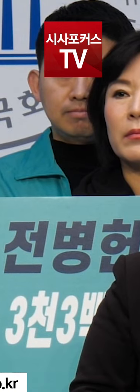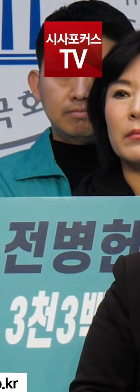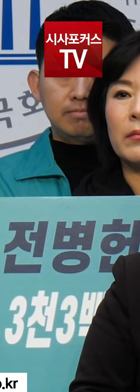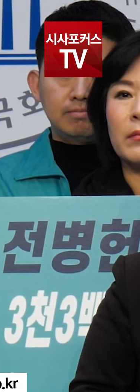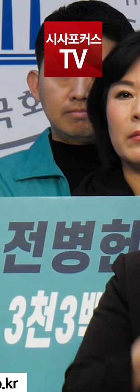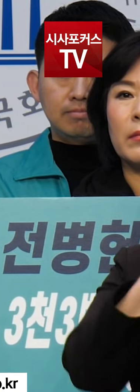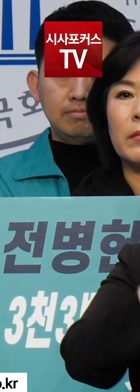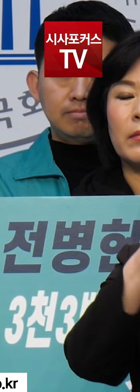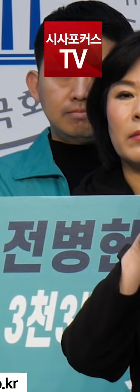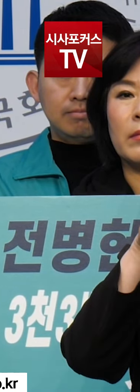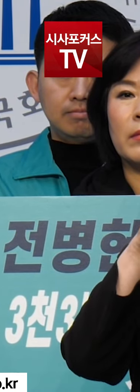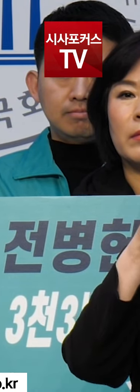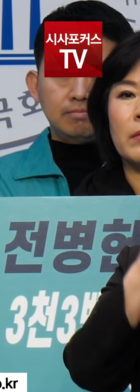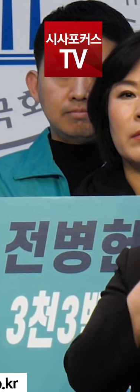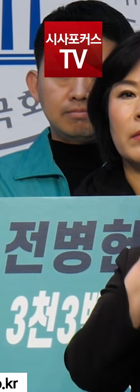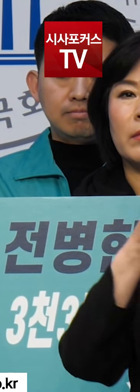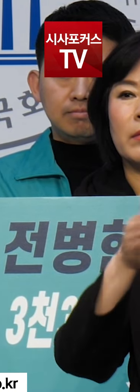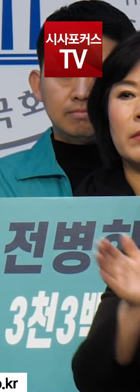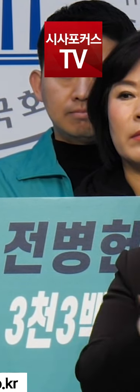민주주의의